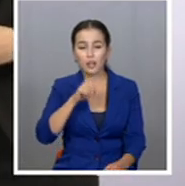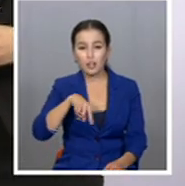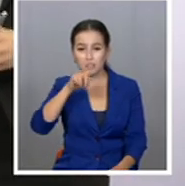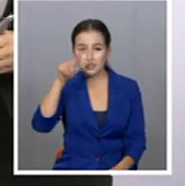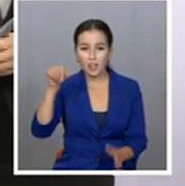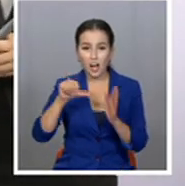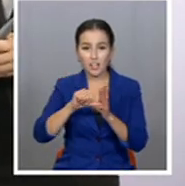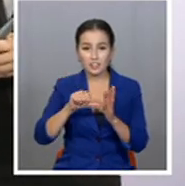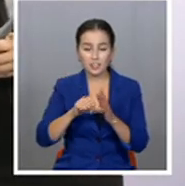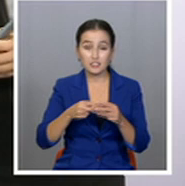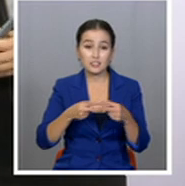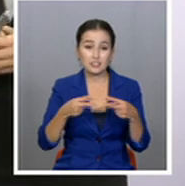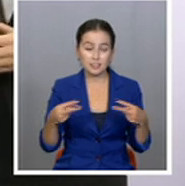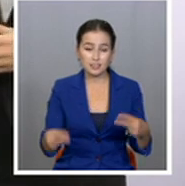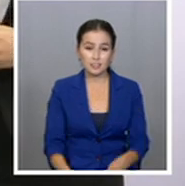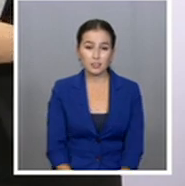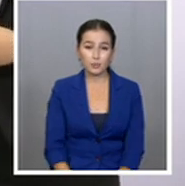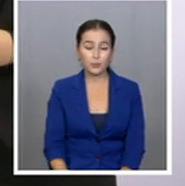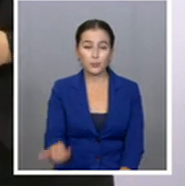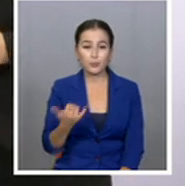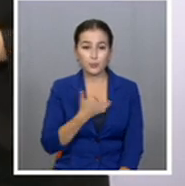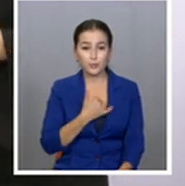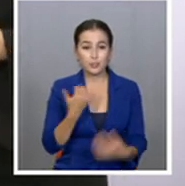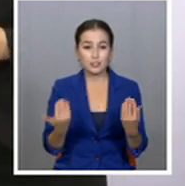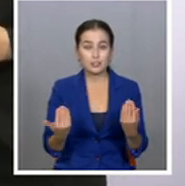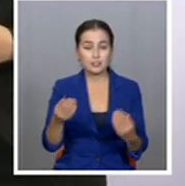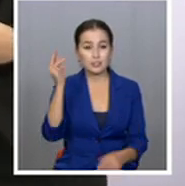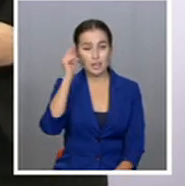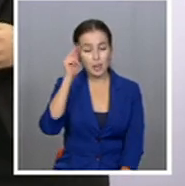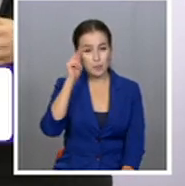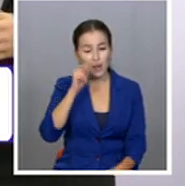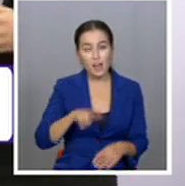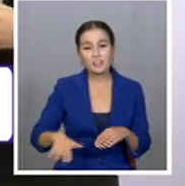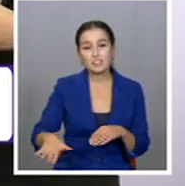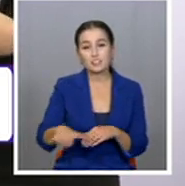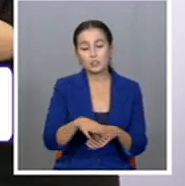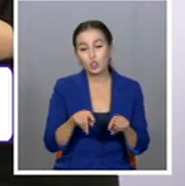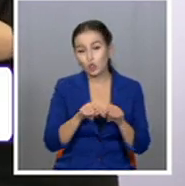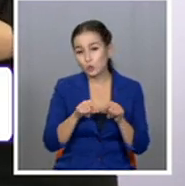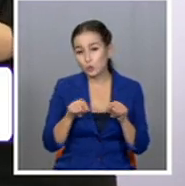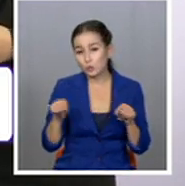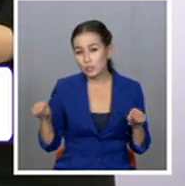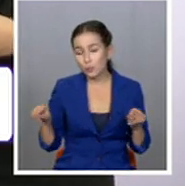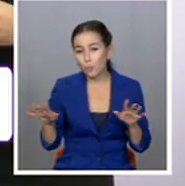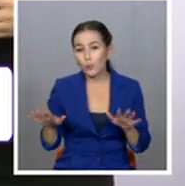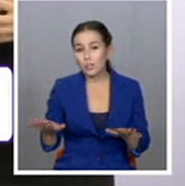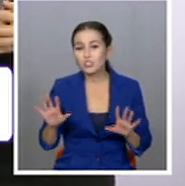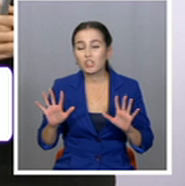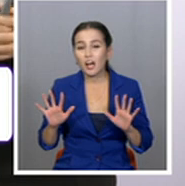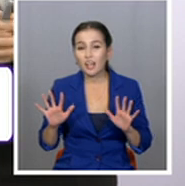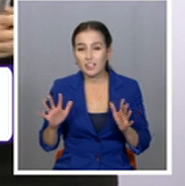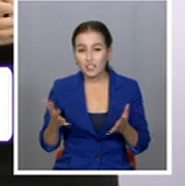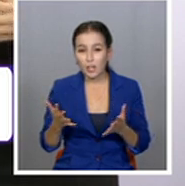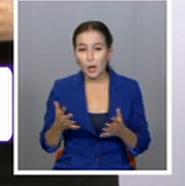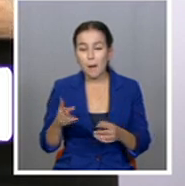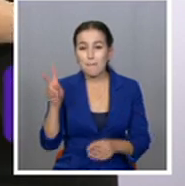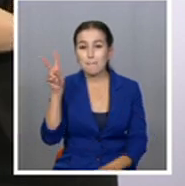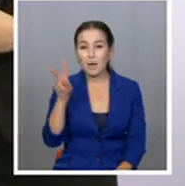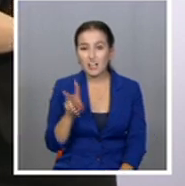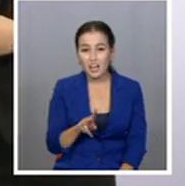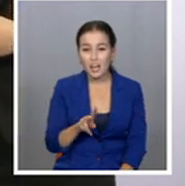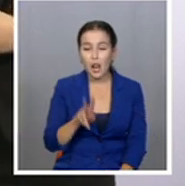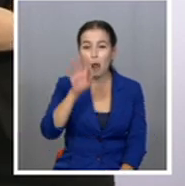Сонымен, оқушылар, біздер бүгінгі сабақта кеңістіктегі түзулердің орналасу жағдайлары, параллель,